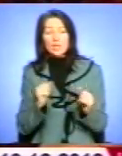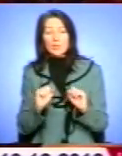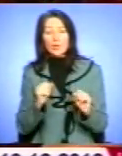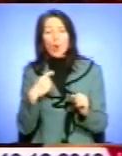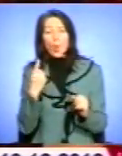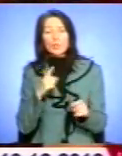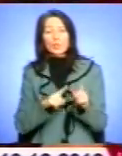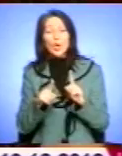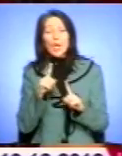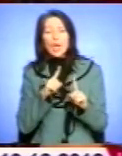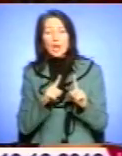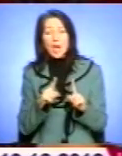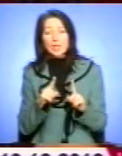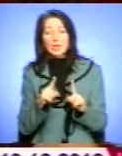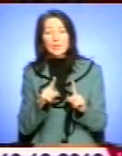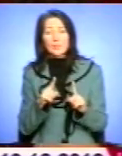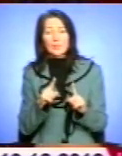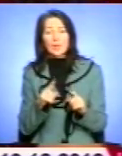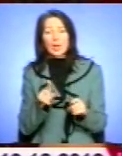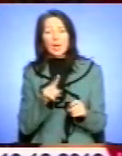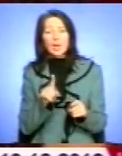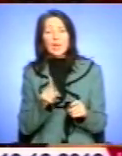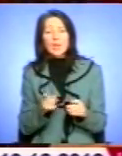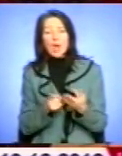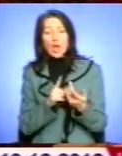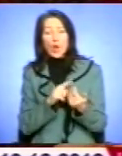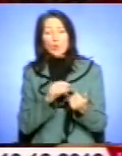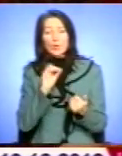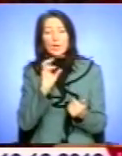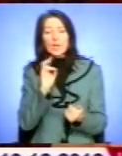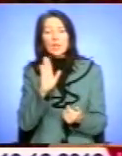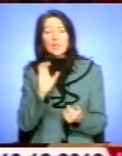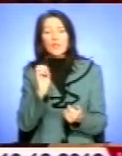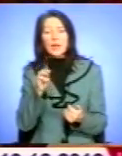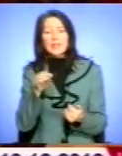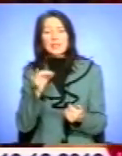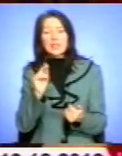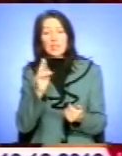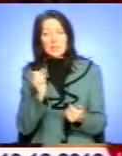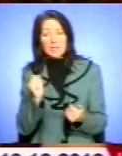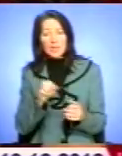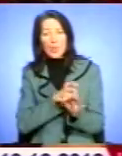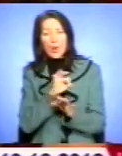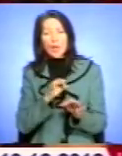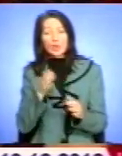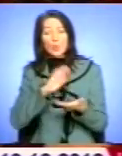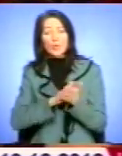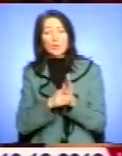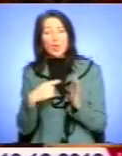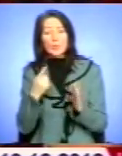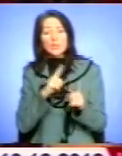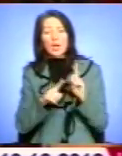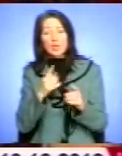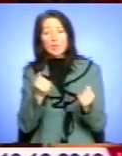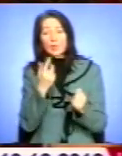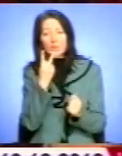обласної ради, за рахунок інвестиційного проєкту, ми домовилися про те, що обласна рада отримує дві квартири,